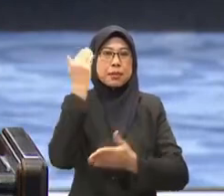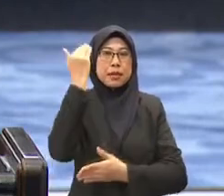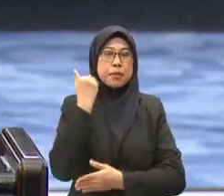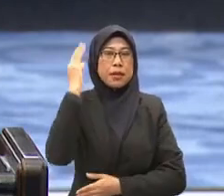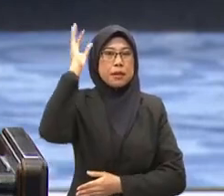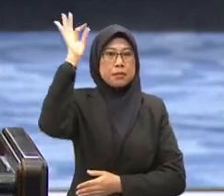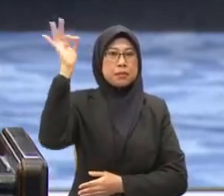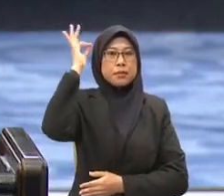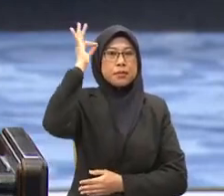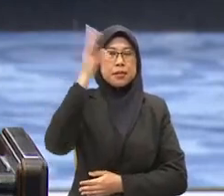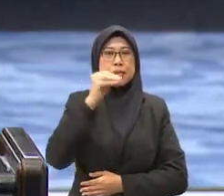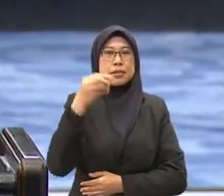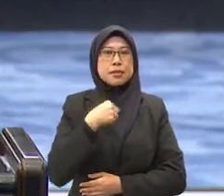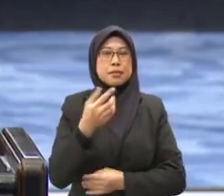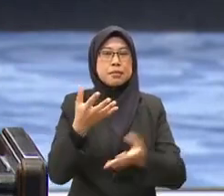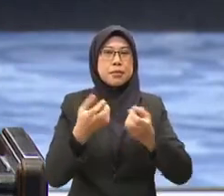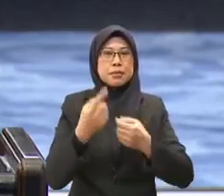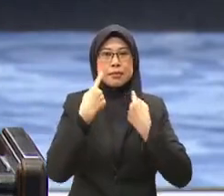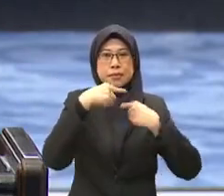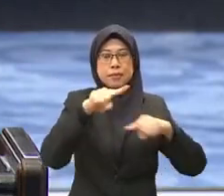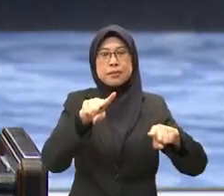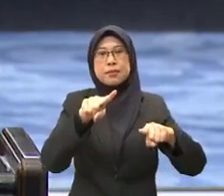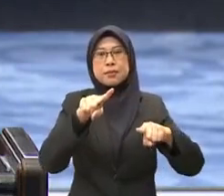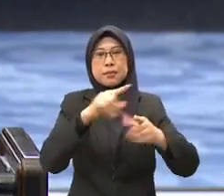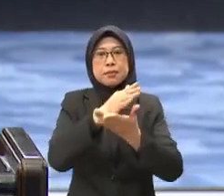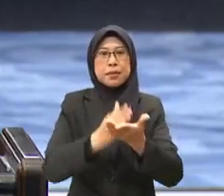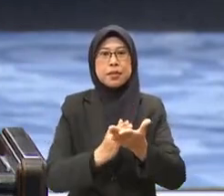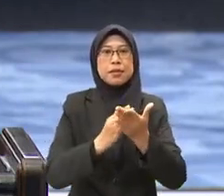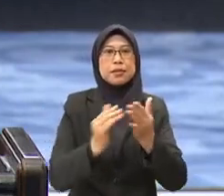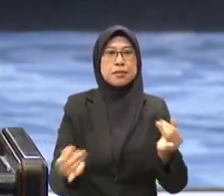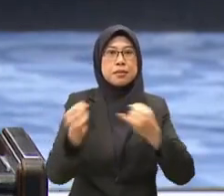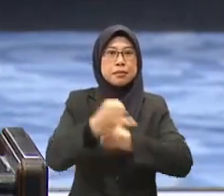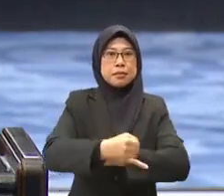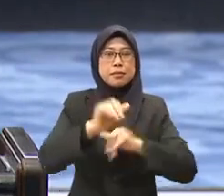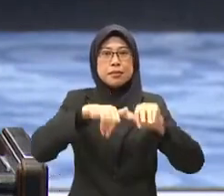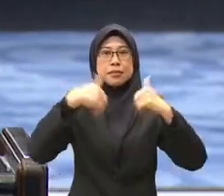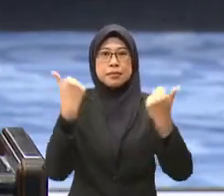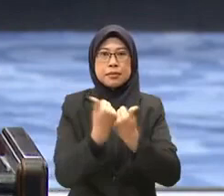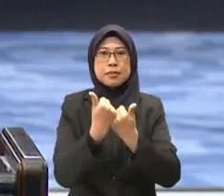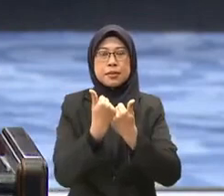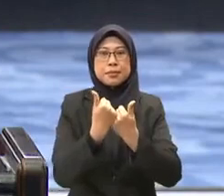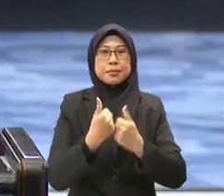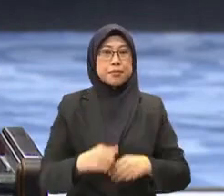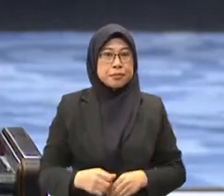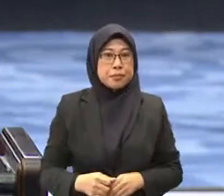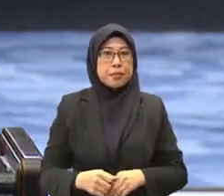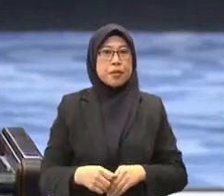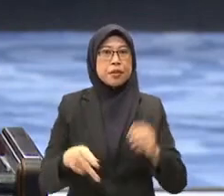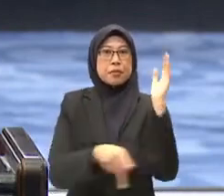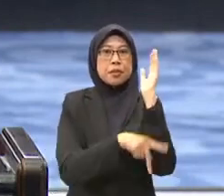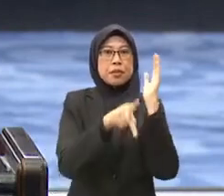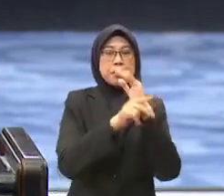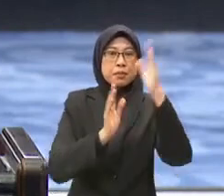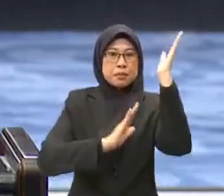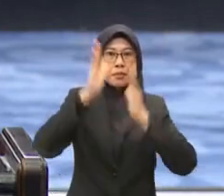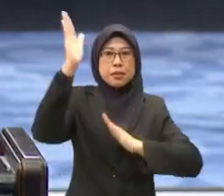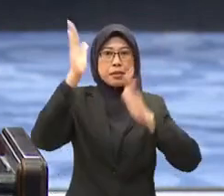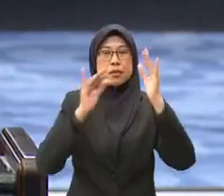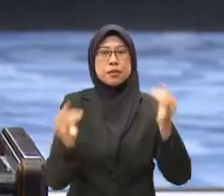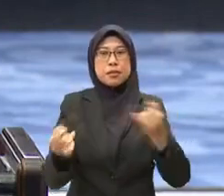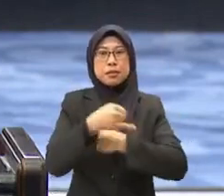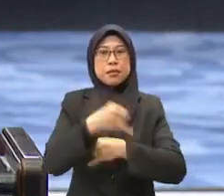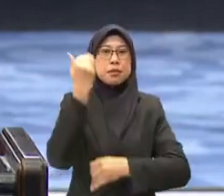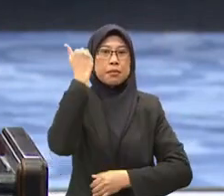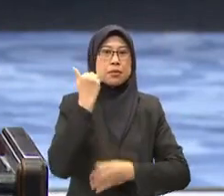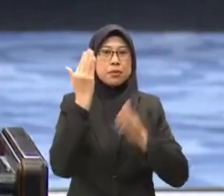persekutuan dan saya juga akan menjawab bagi pihak jabatan-jabatan dan agensi seperti berikut iaitu parlimen Malaysia jabatan